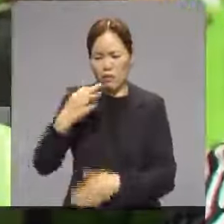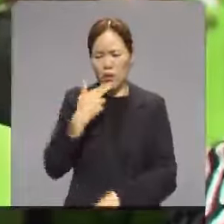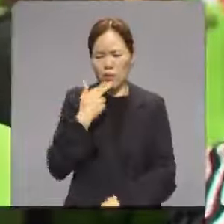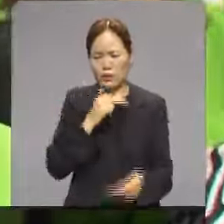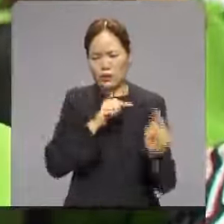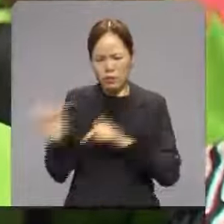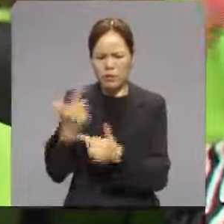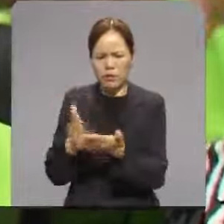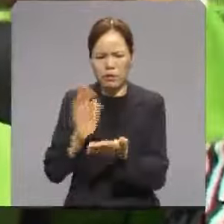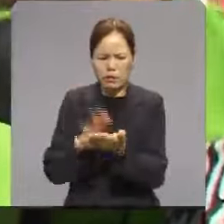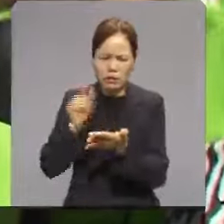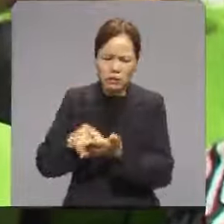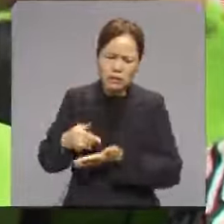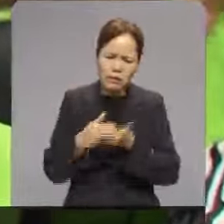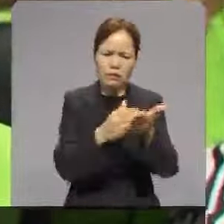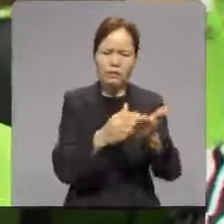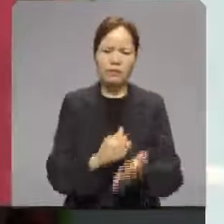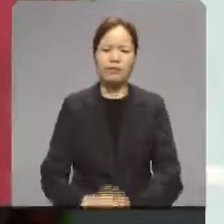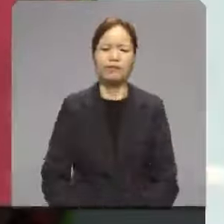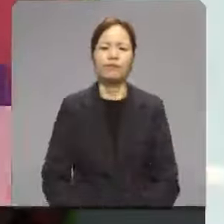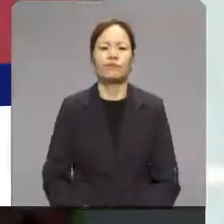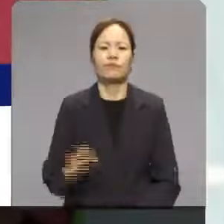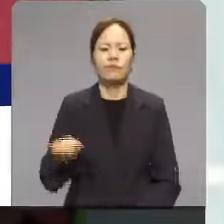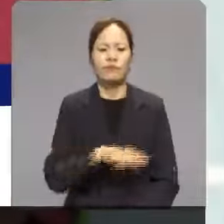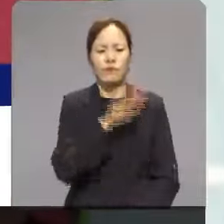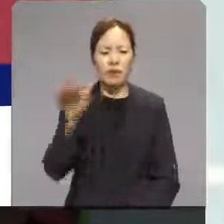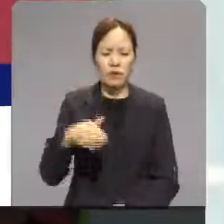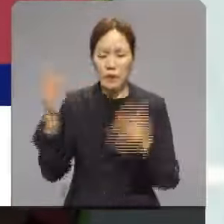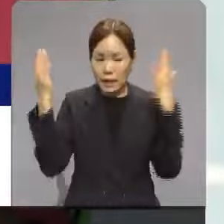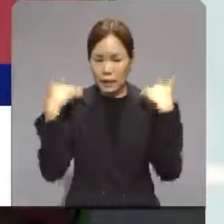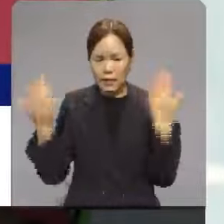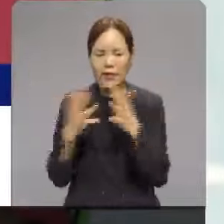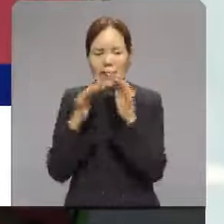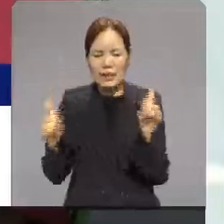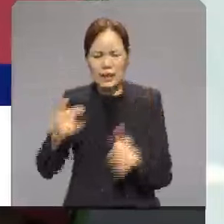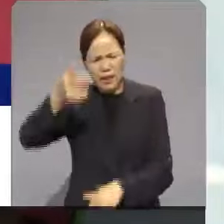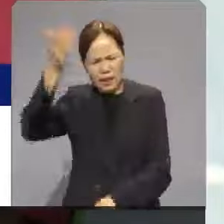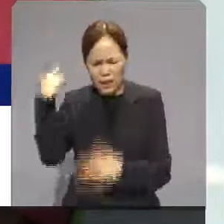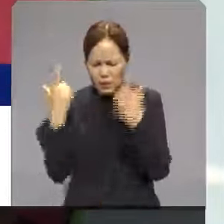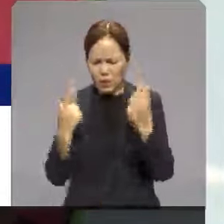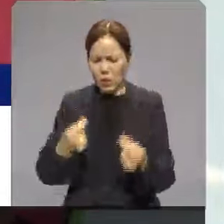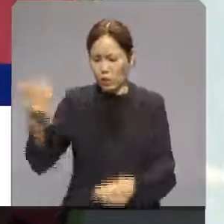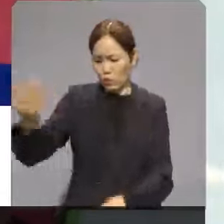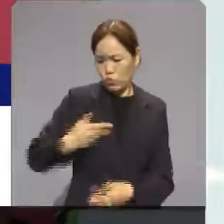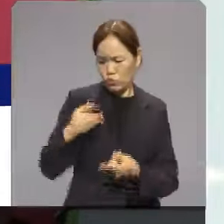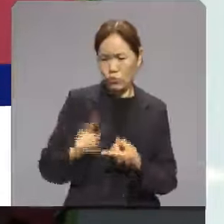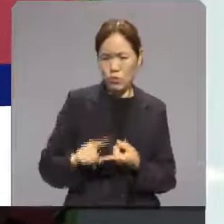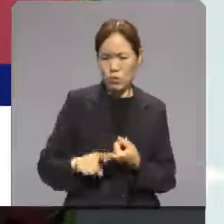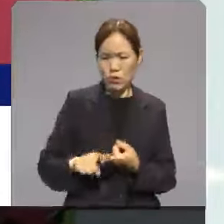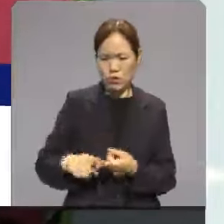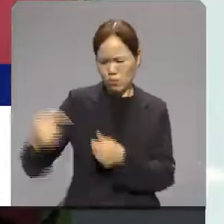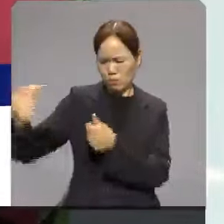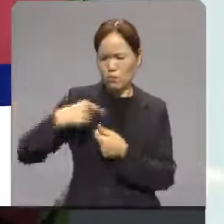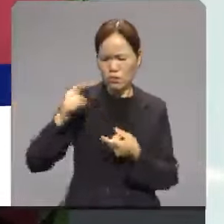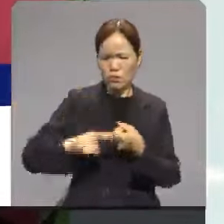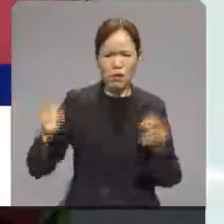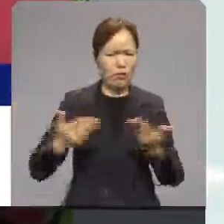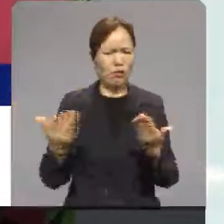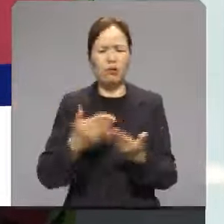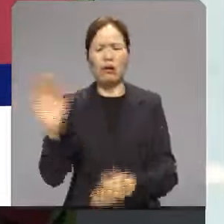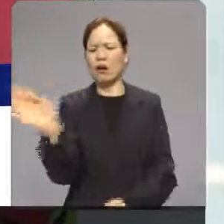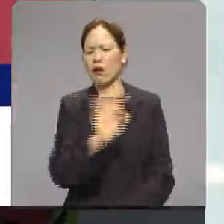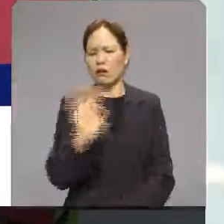개선을 촉구했습니다. 우리 교육 공무직은 예전처럼 주는 대로 시키는 대로